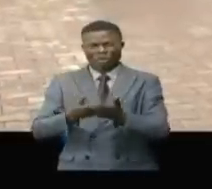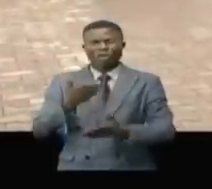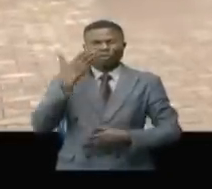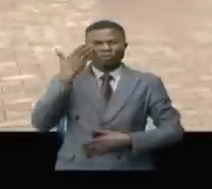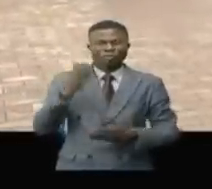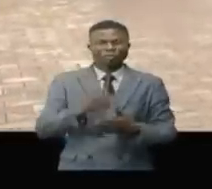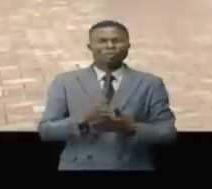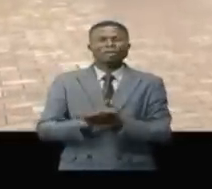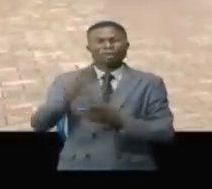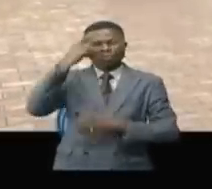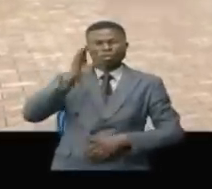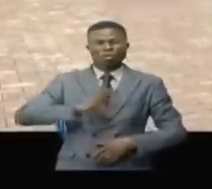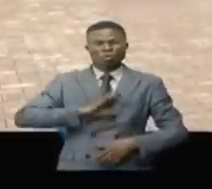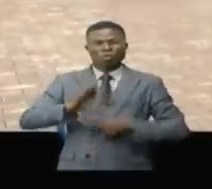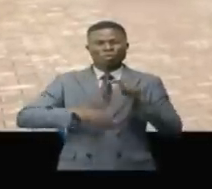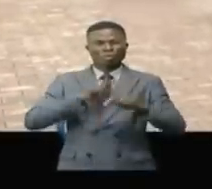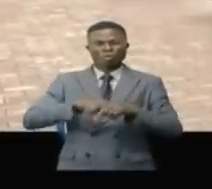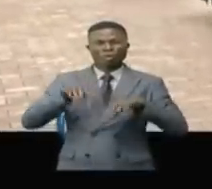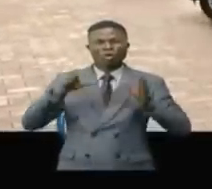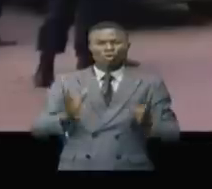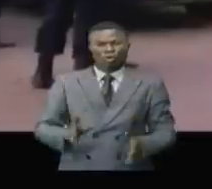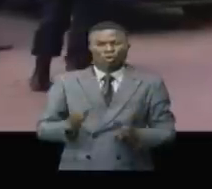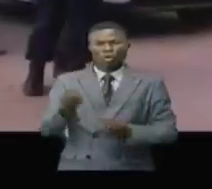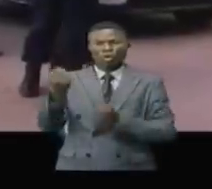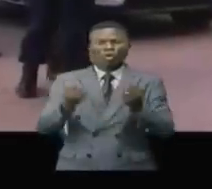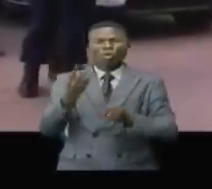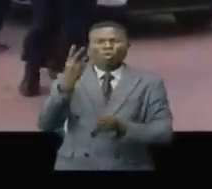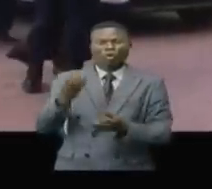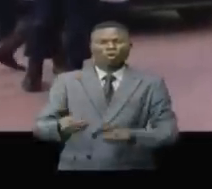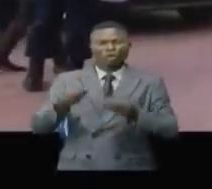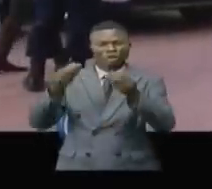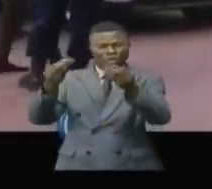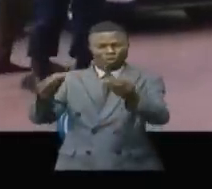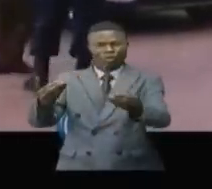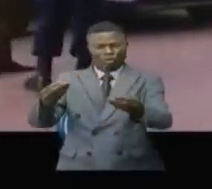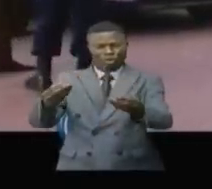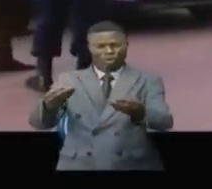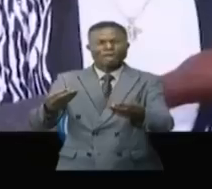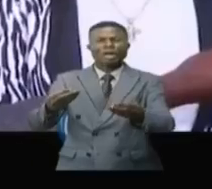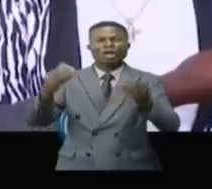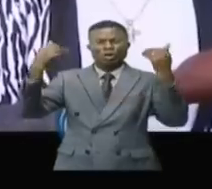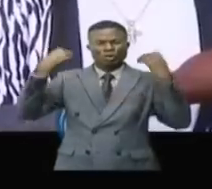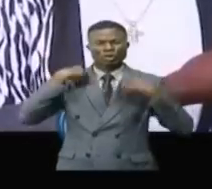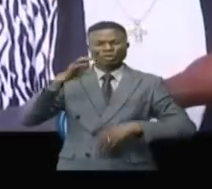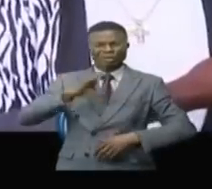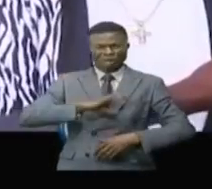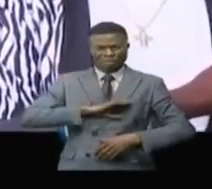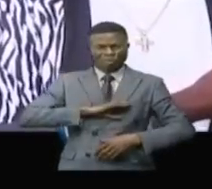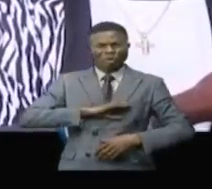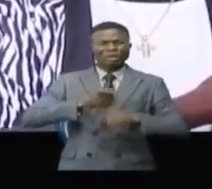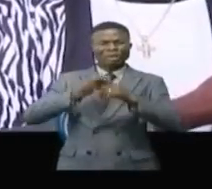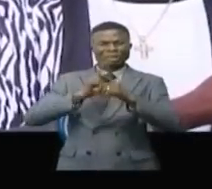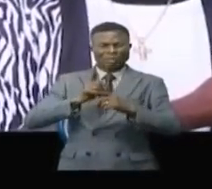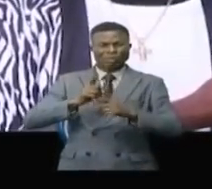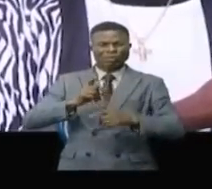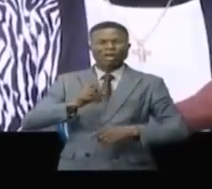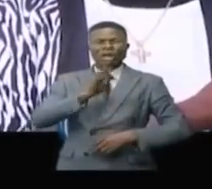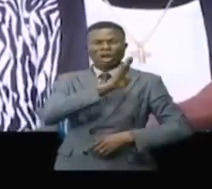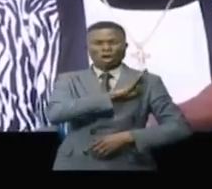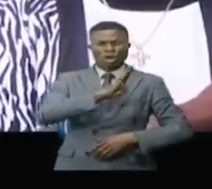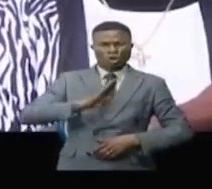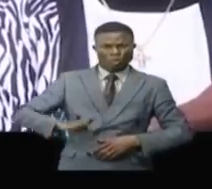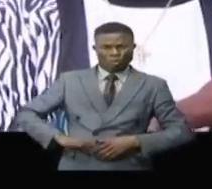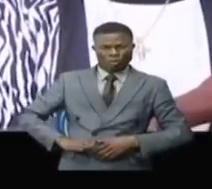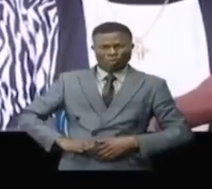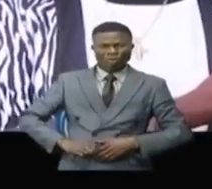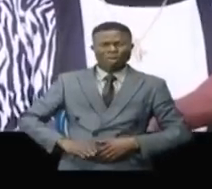à la police nationale congolaise ont été remises par le bourgmestre de la commune de Fungurume à la gouverneure Aï du Lualaba. La cérémonie a